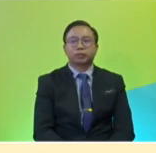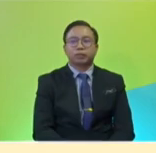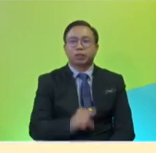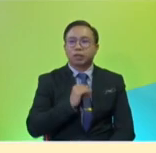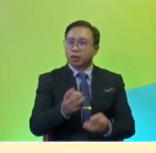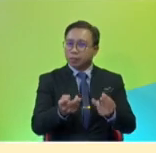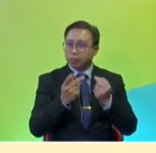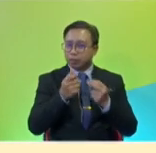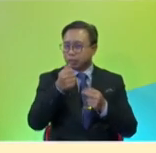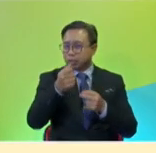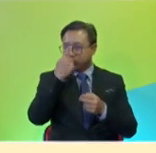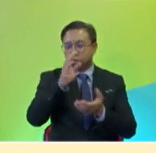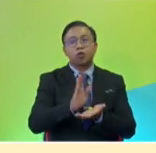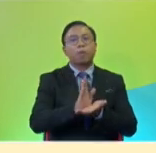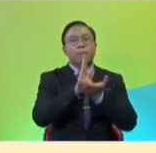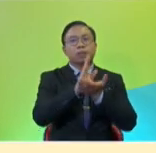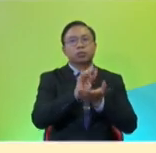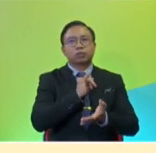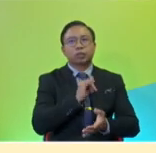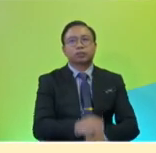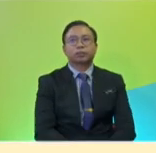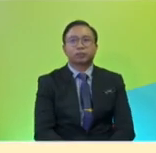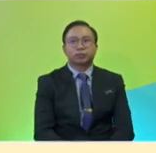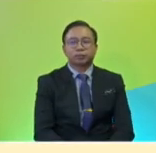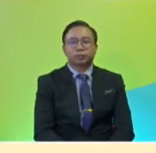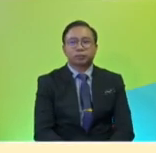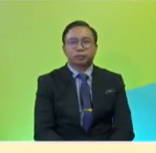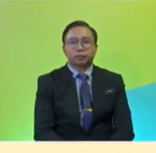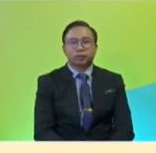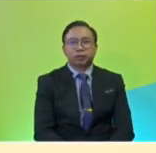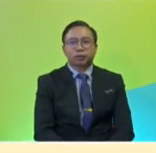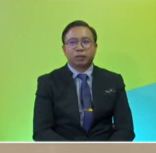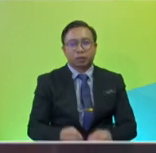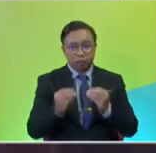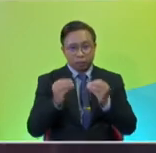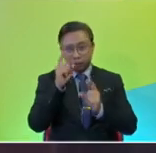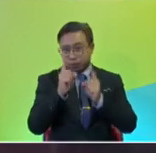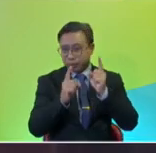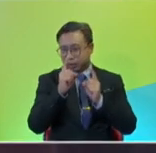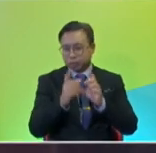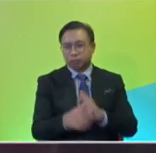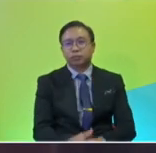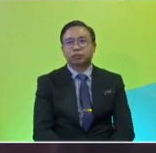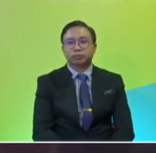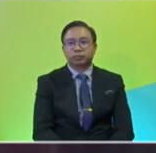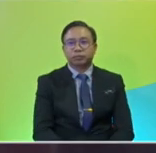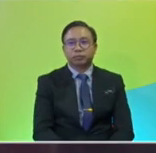perlukan anda untuk bantu saya. Okey. Yang ini nak bagi bintang untuk Tan Kuan Shen, Ego?